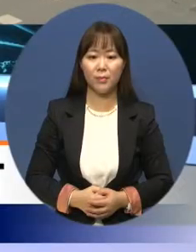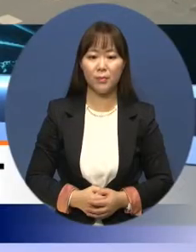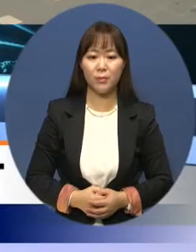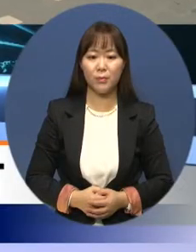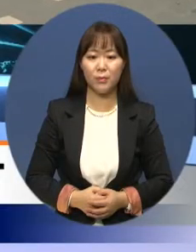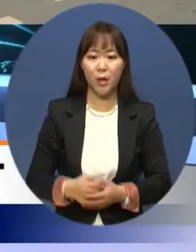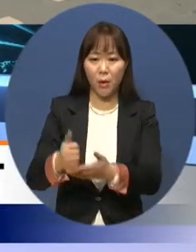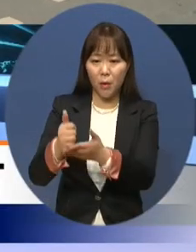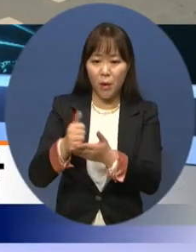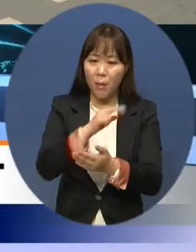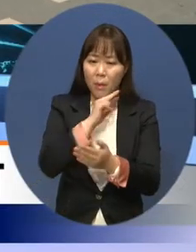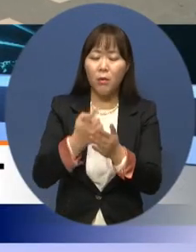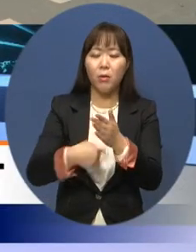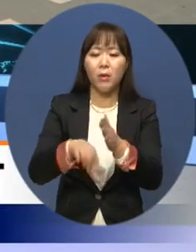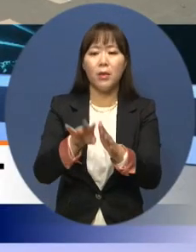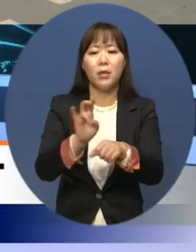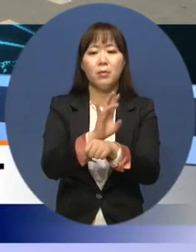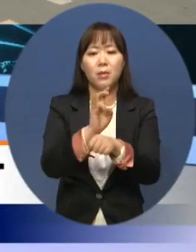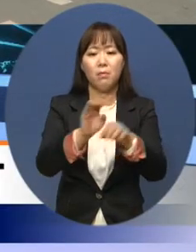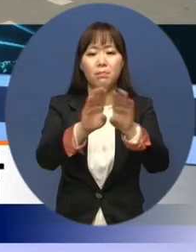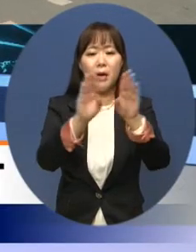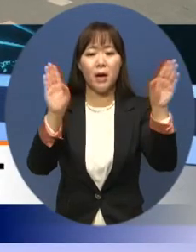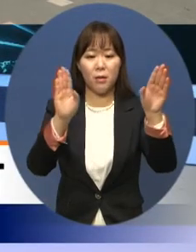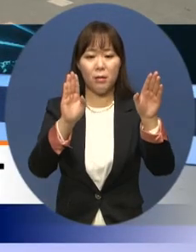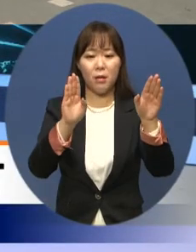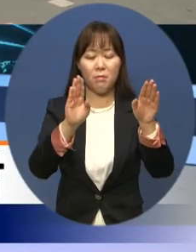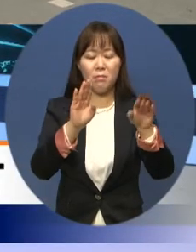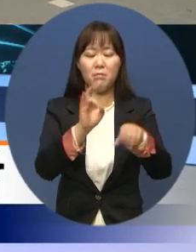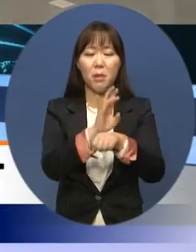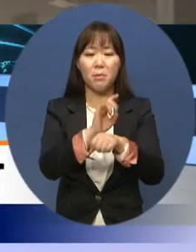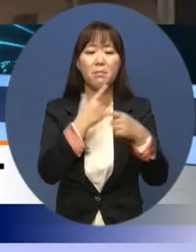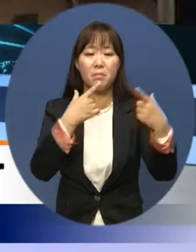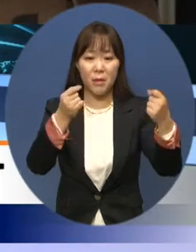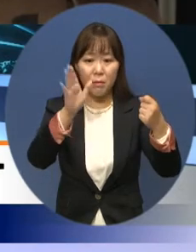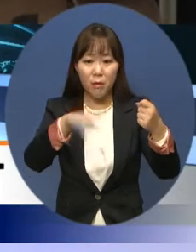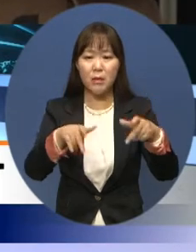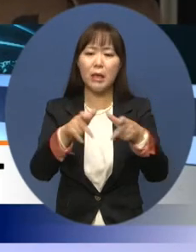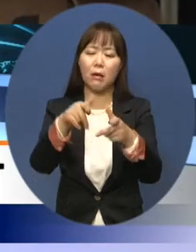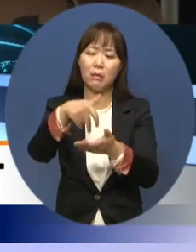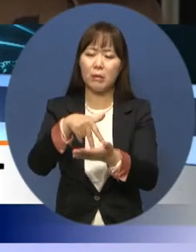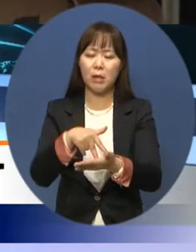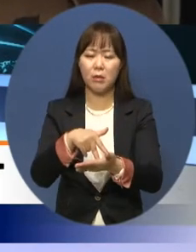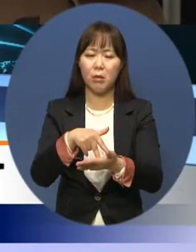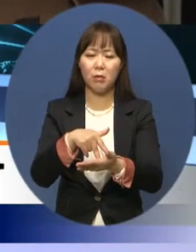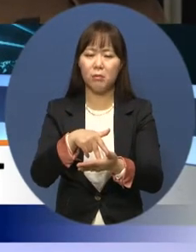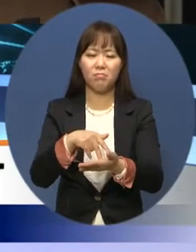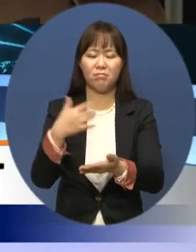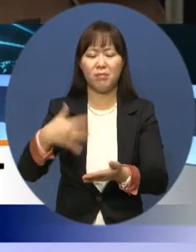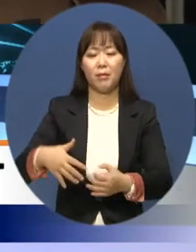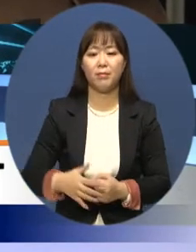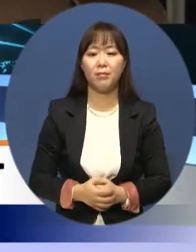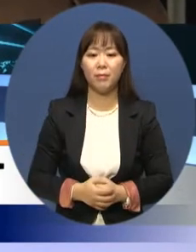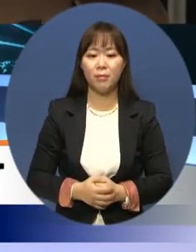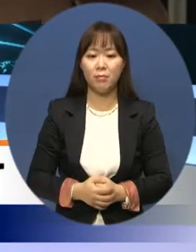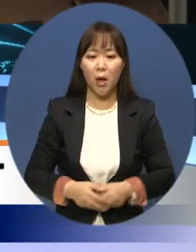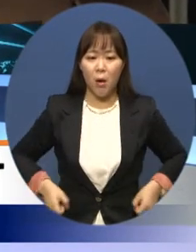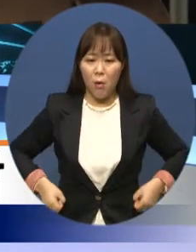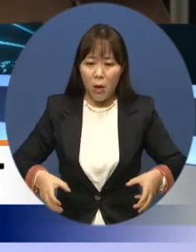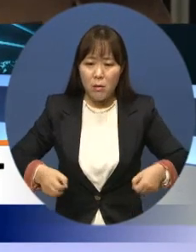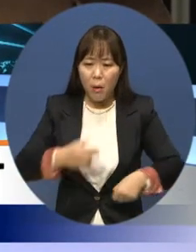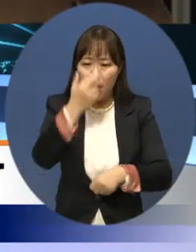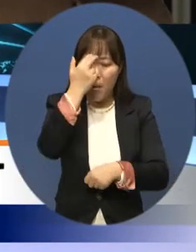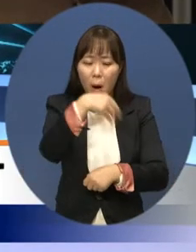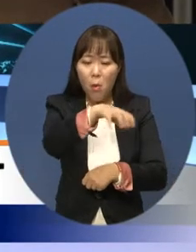고객의 편의를 위해 24시간 문을 여는 편의점이지만 장애인에게는 먼 얘기일 뿐입니다. 휠체어 출입이